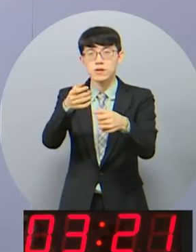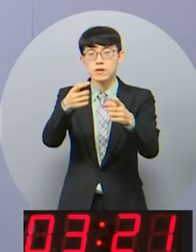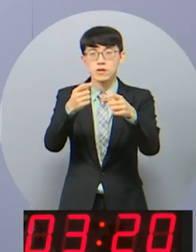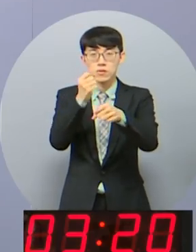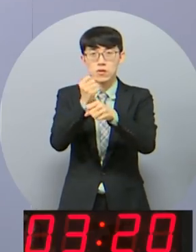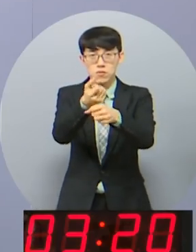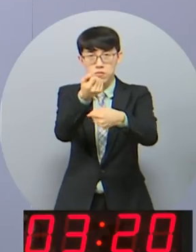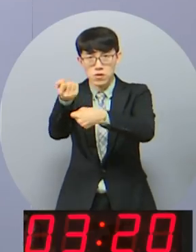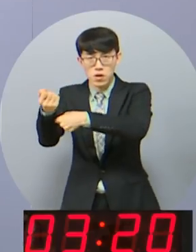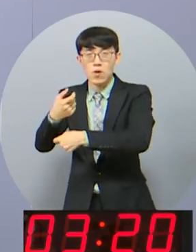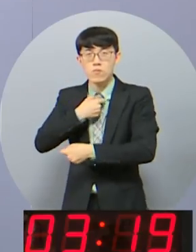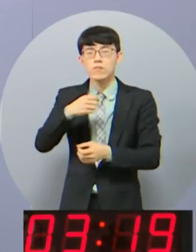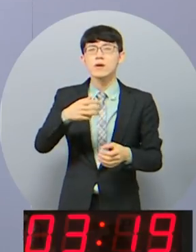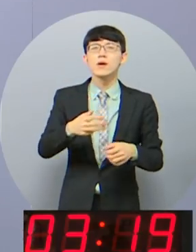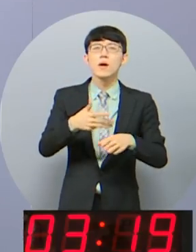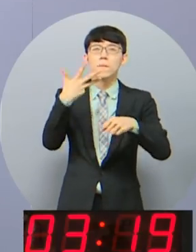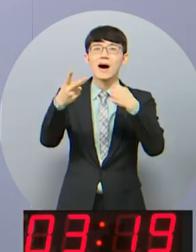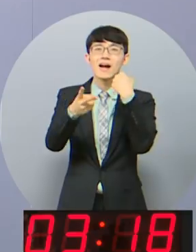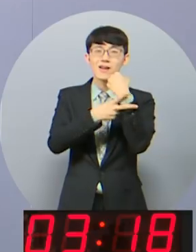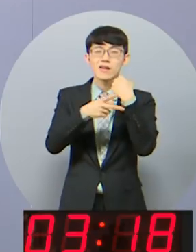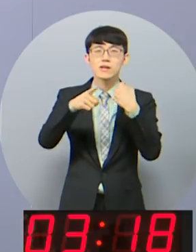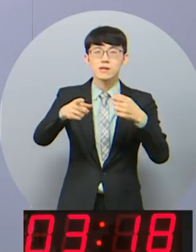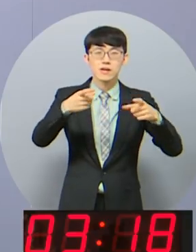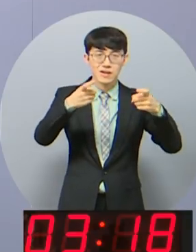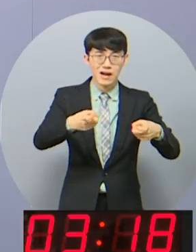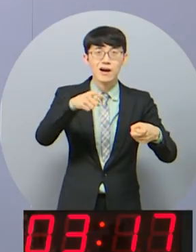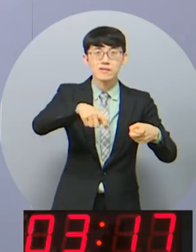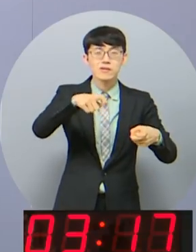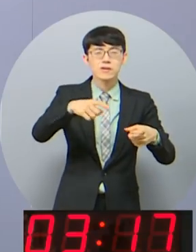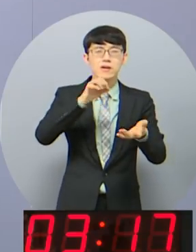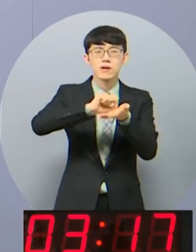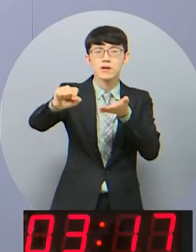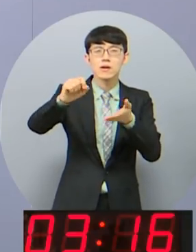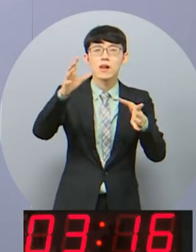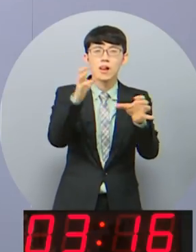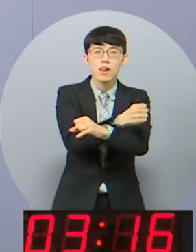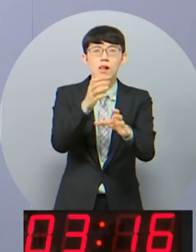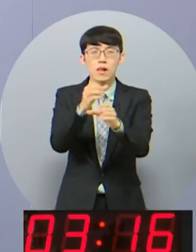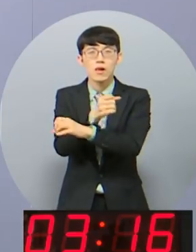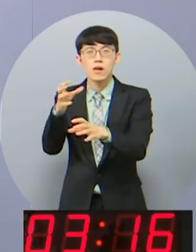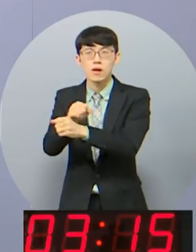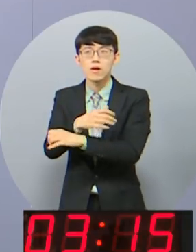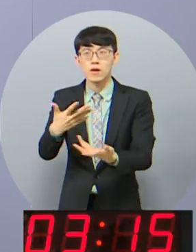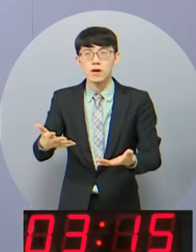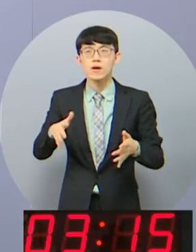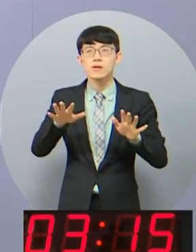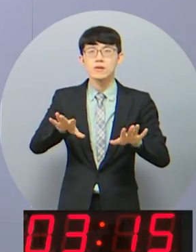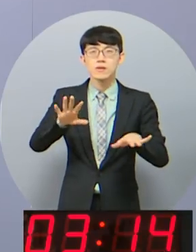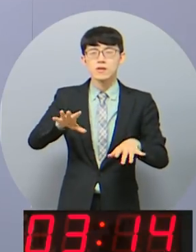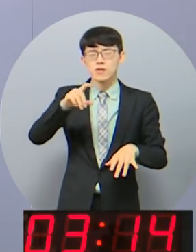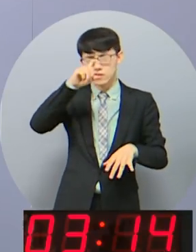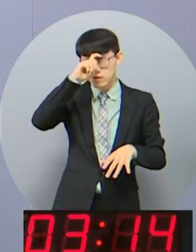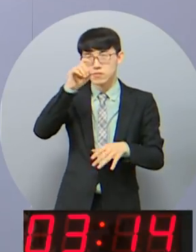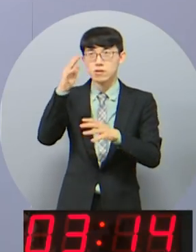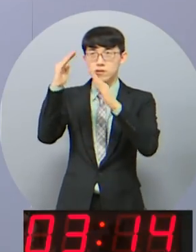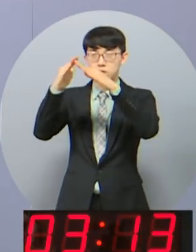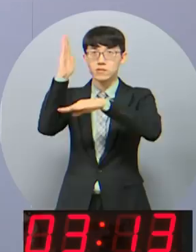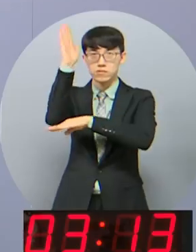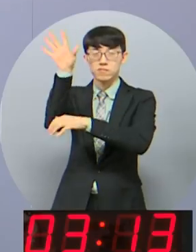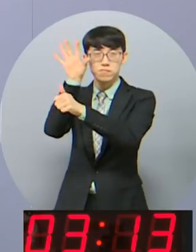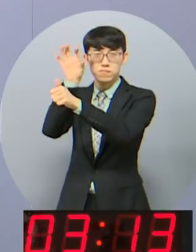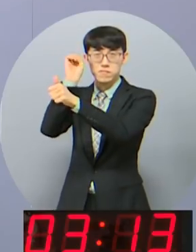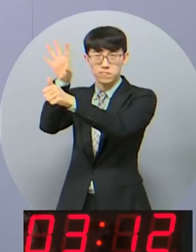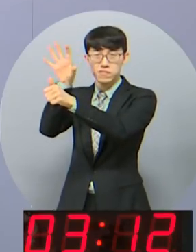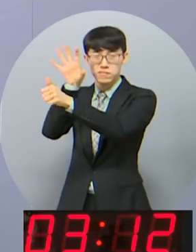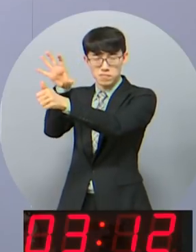专区屡屡流标，原本的台版迪士尼，现在台版都是你。我们要强力的监督市府，让这样子的娱